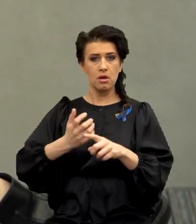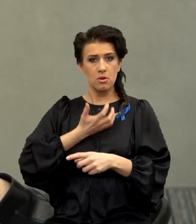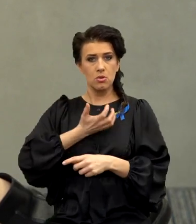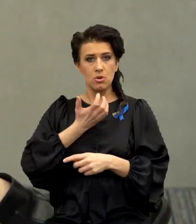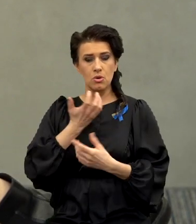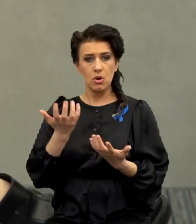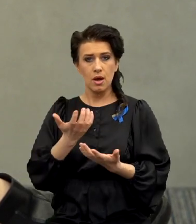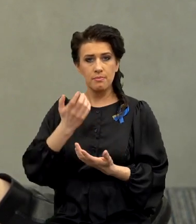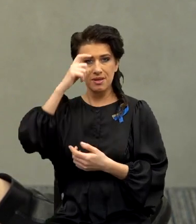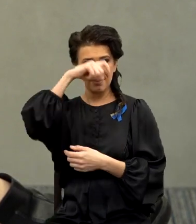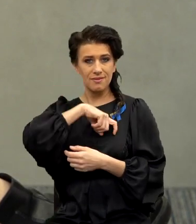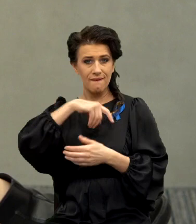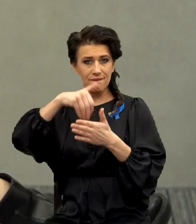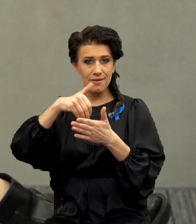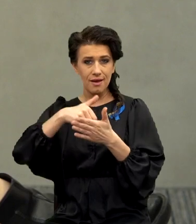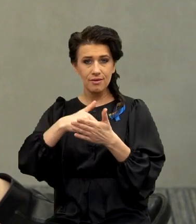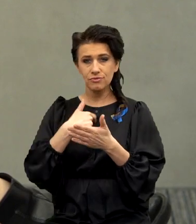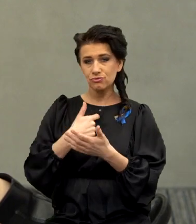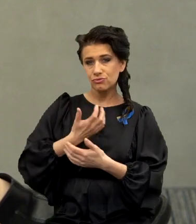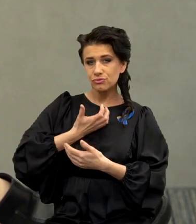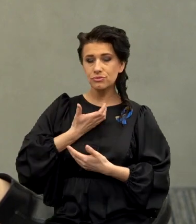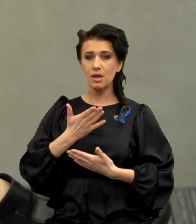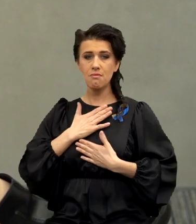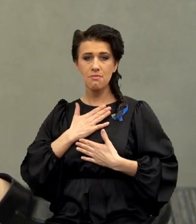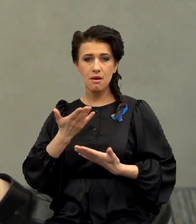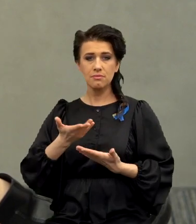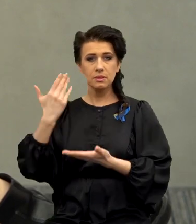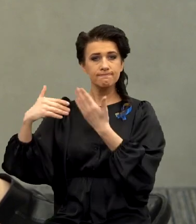wykorzystujemy mechanizm taki, który mamy go od